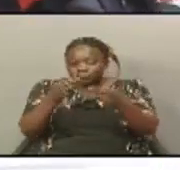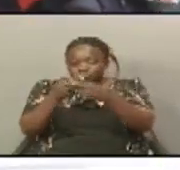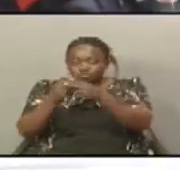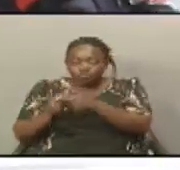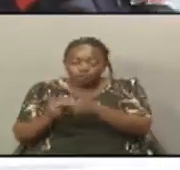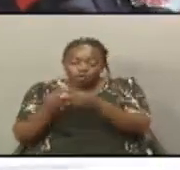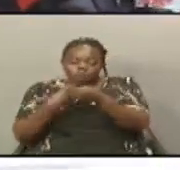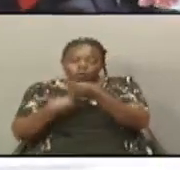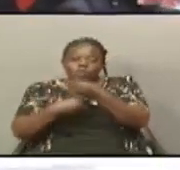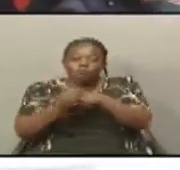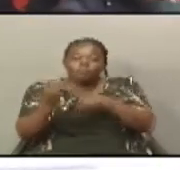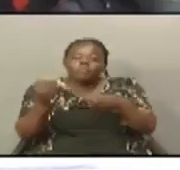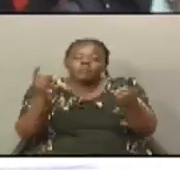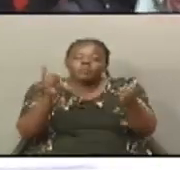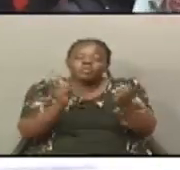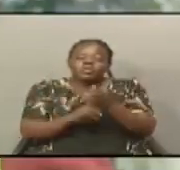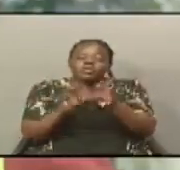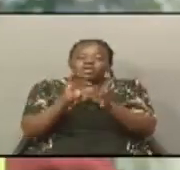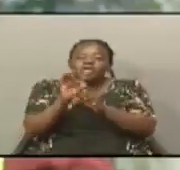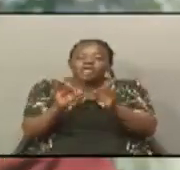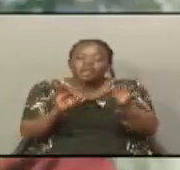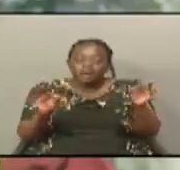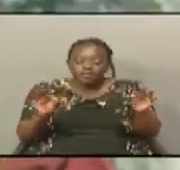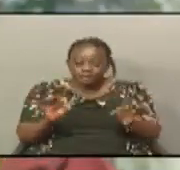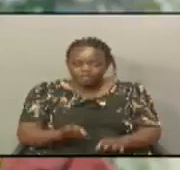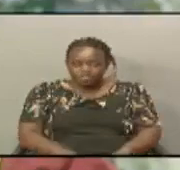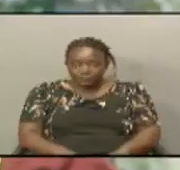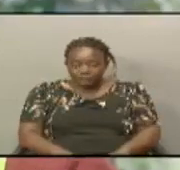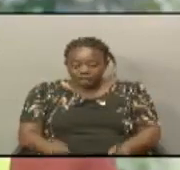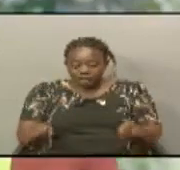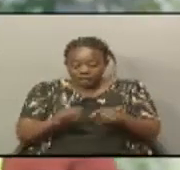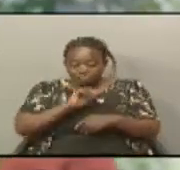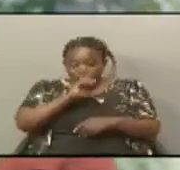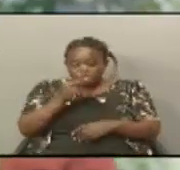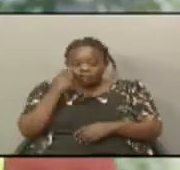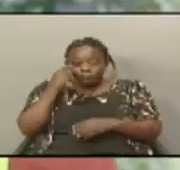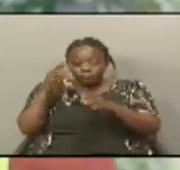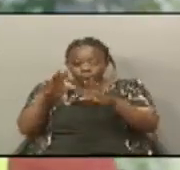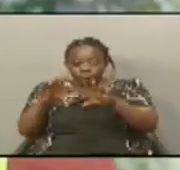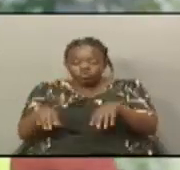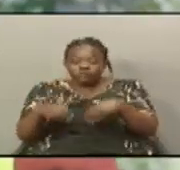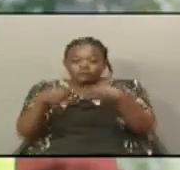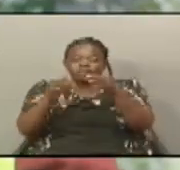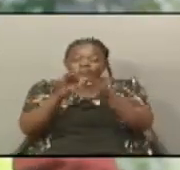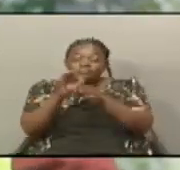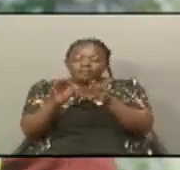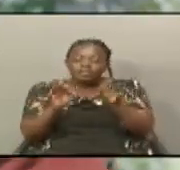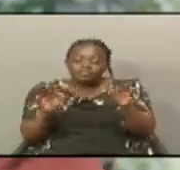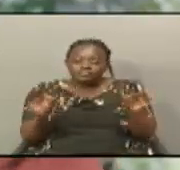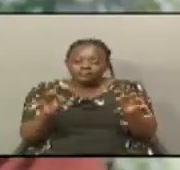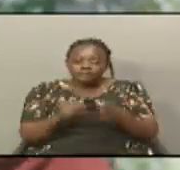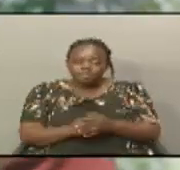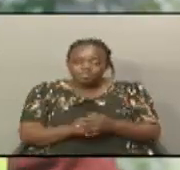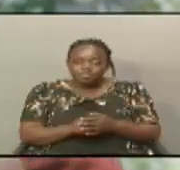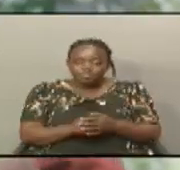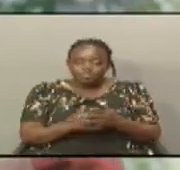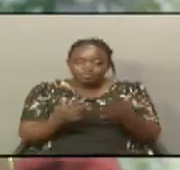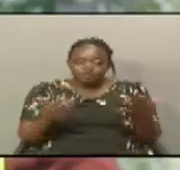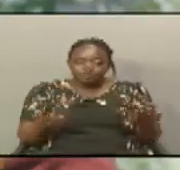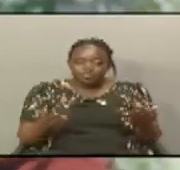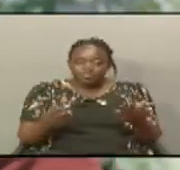obw'okugula ogenda kufuna ekirabo ate naffe aba vision group tugenda kugaba ebirabo waiwo